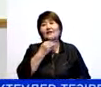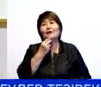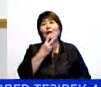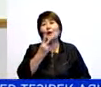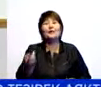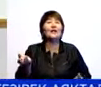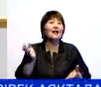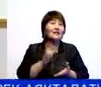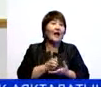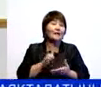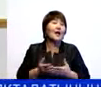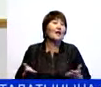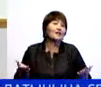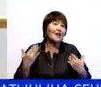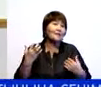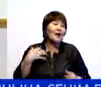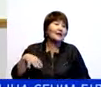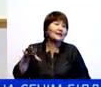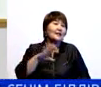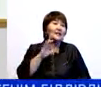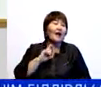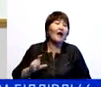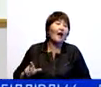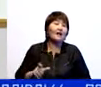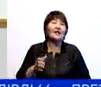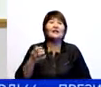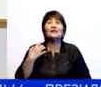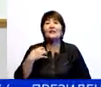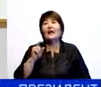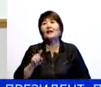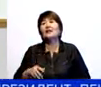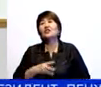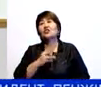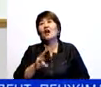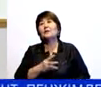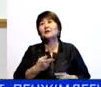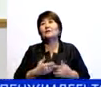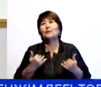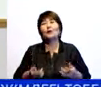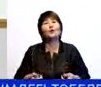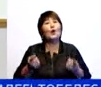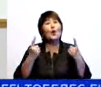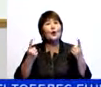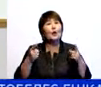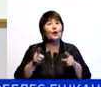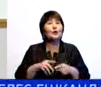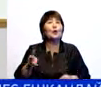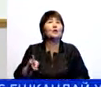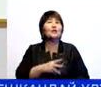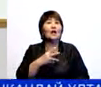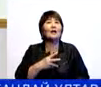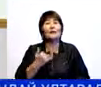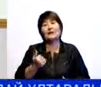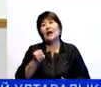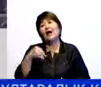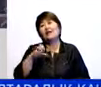көріп, танысып, демалып, сырдың арнасына барып, шабыттарын шақырып, бүгін үлкен кәдімгі сол шабытпен